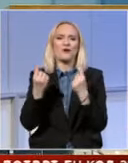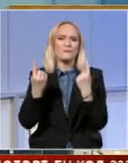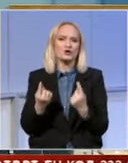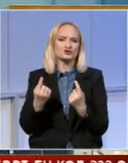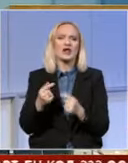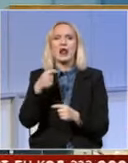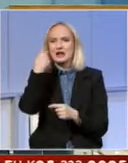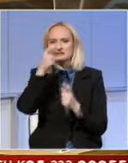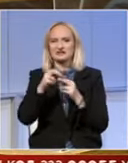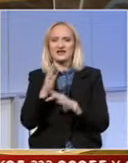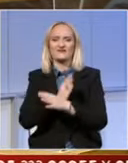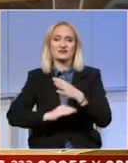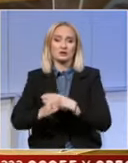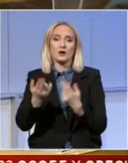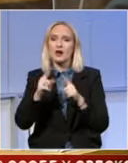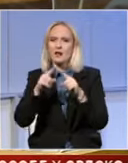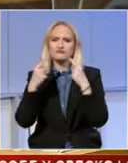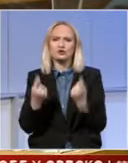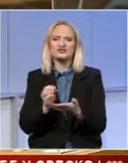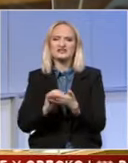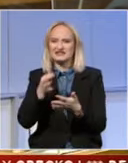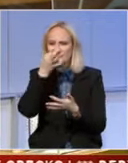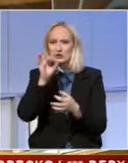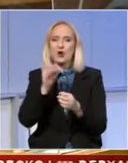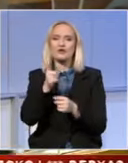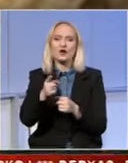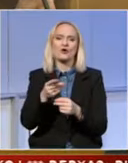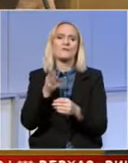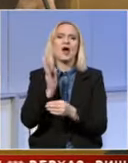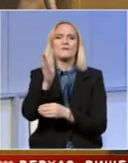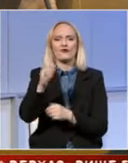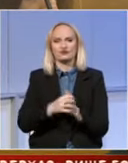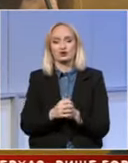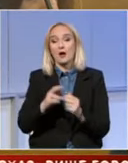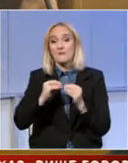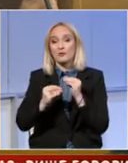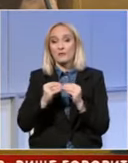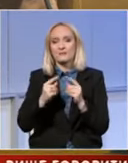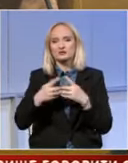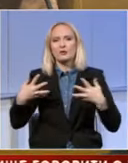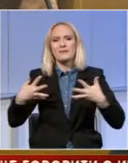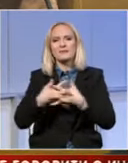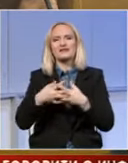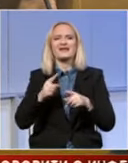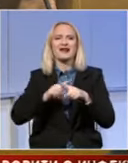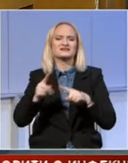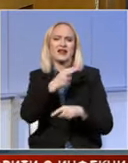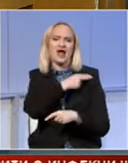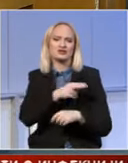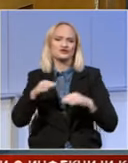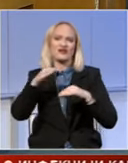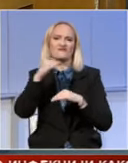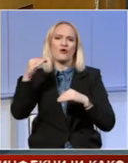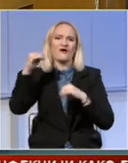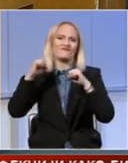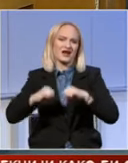lica sa invaliditetom, ali da ne postoje izvještaji o njenom provođenju. Problem je, kažu, i preplitanje nadležnosti različitih nivoa vlasti